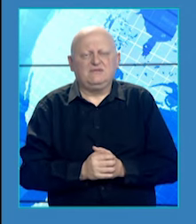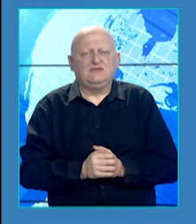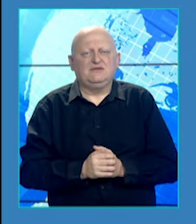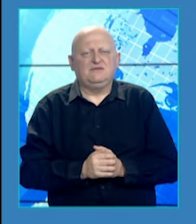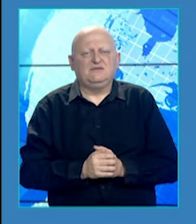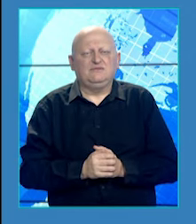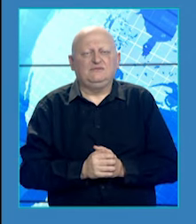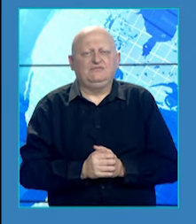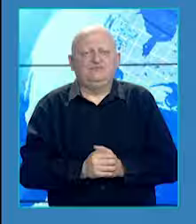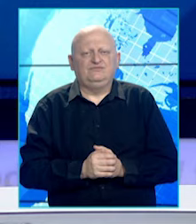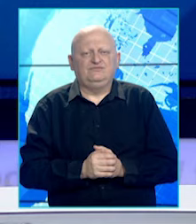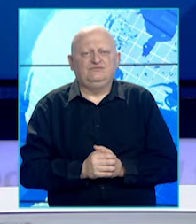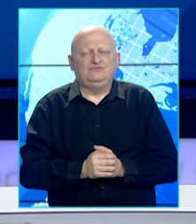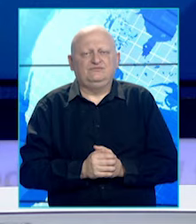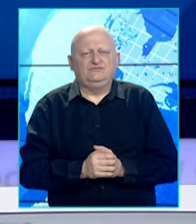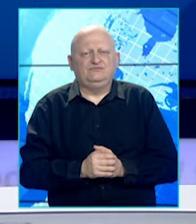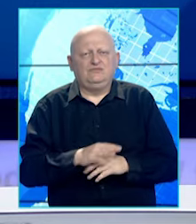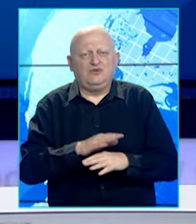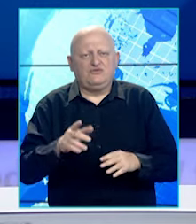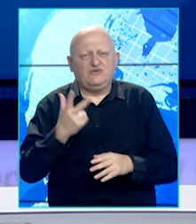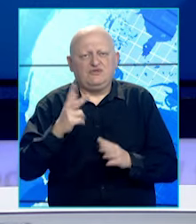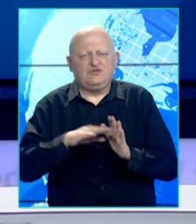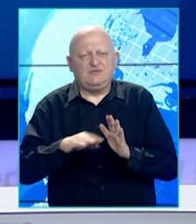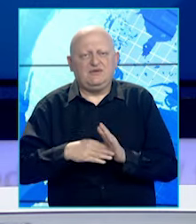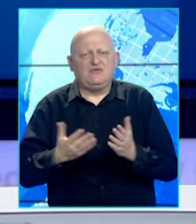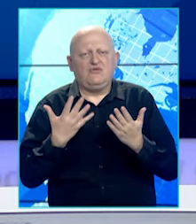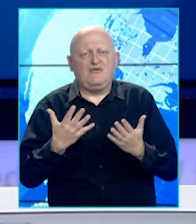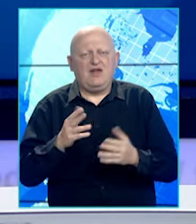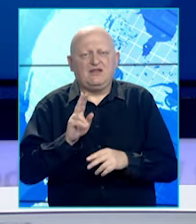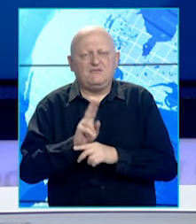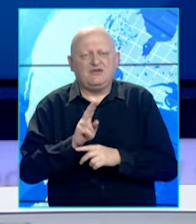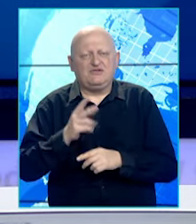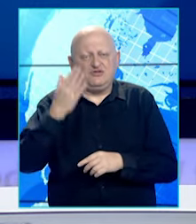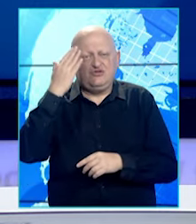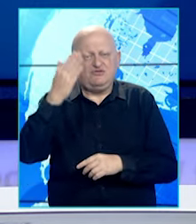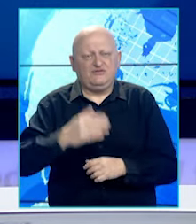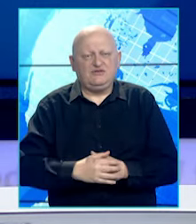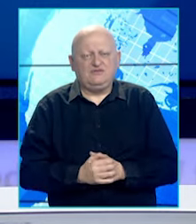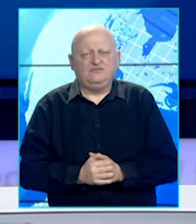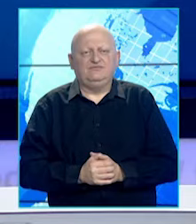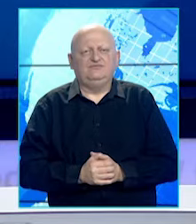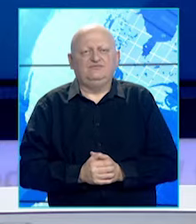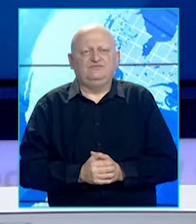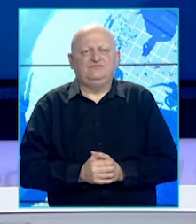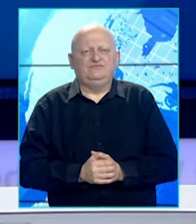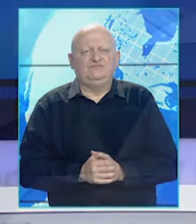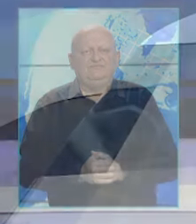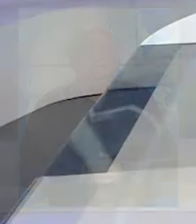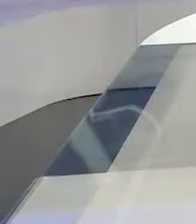12 stepeni. Bilo je to sve u trećem dnevniku. Hvala vam na pažnji i doviđenja.